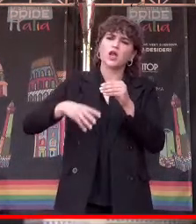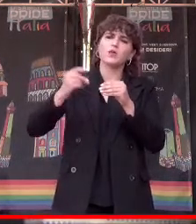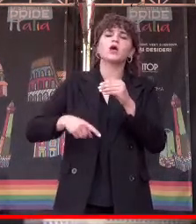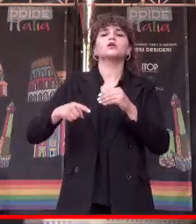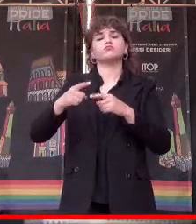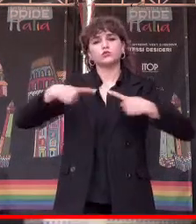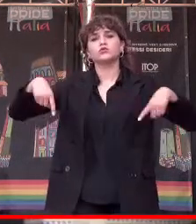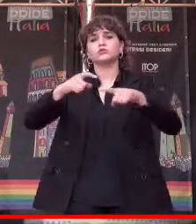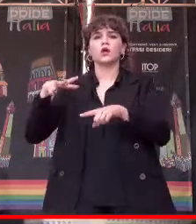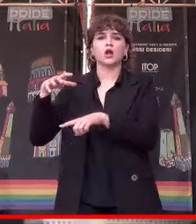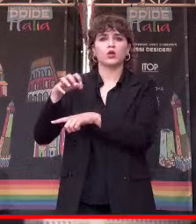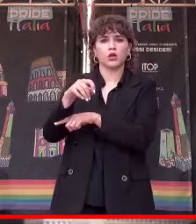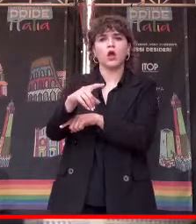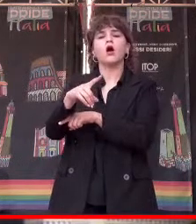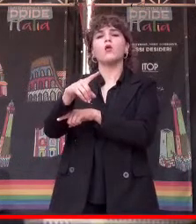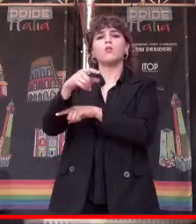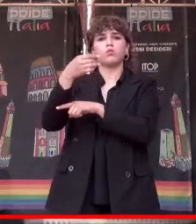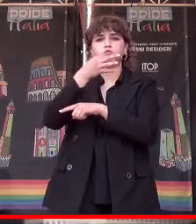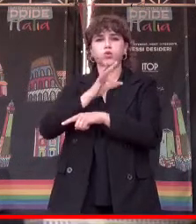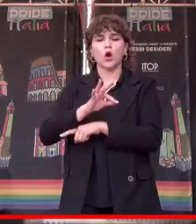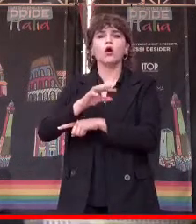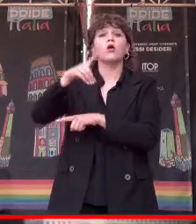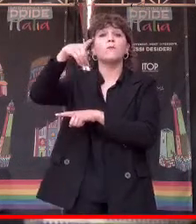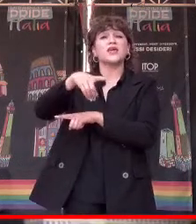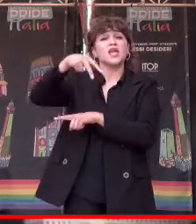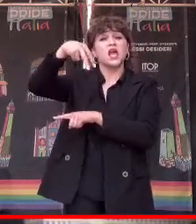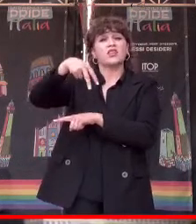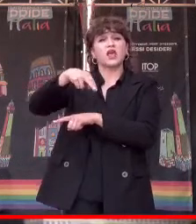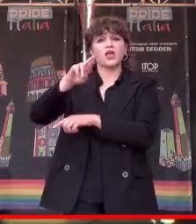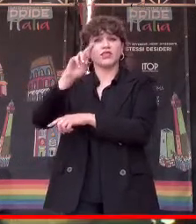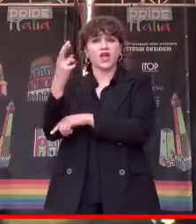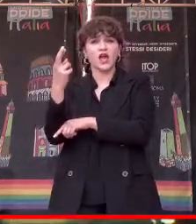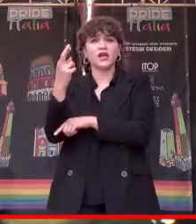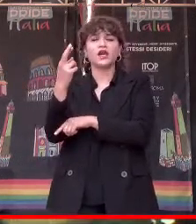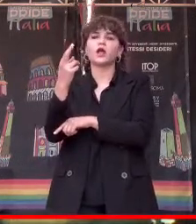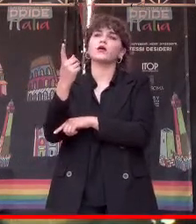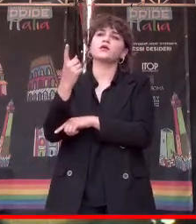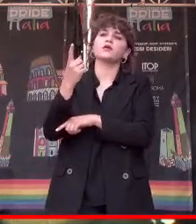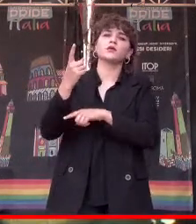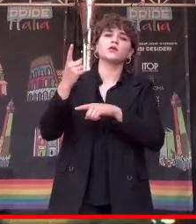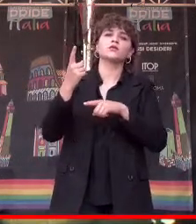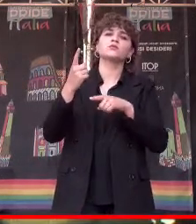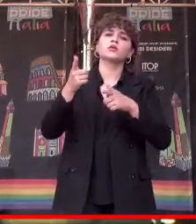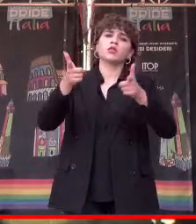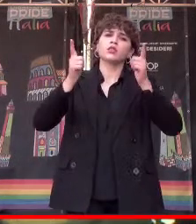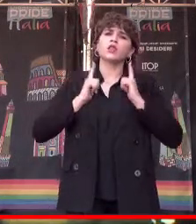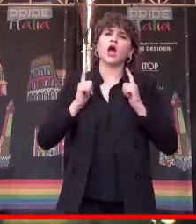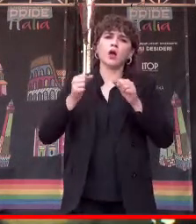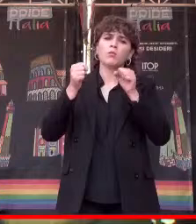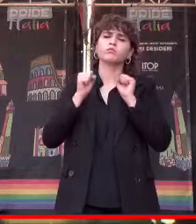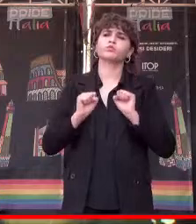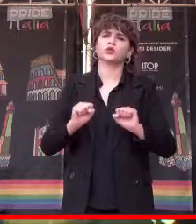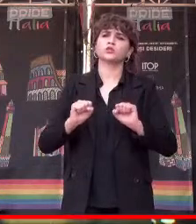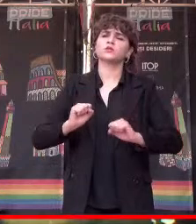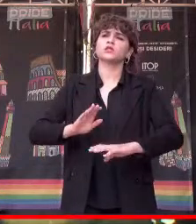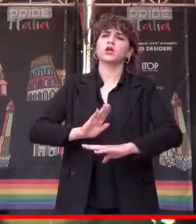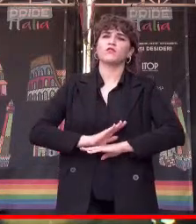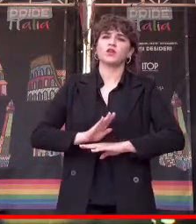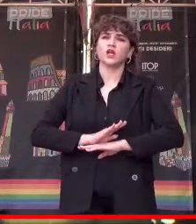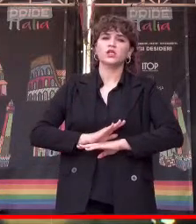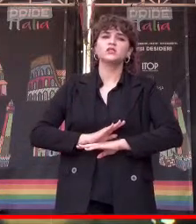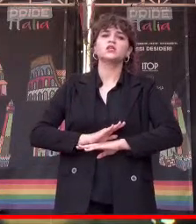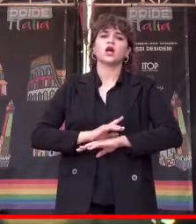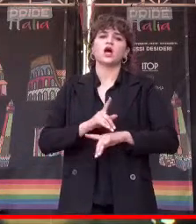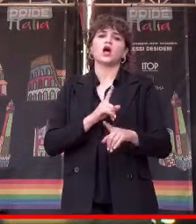ricordava Marta, il PNRR, ci offrono una finestra rapida a livello temporale, perché